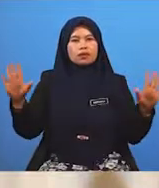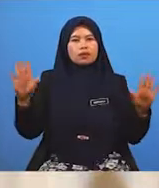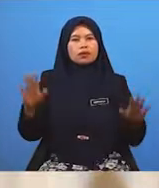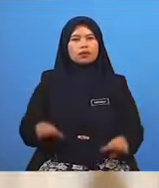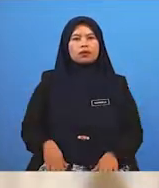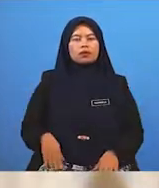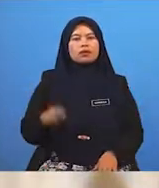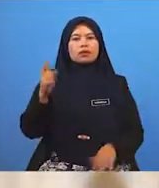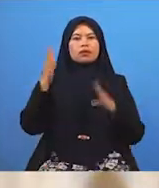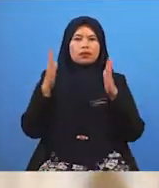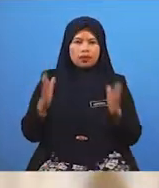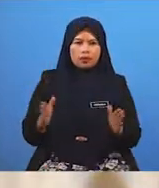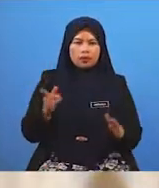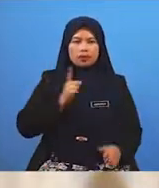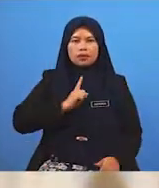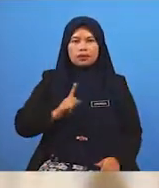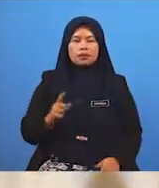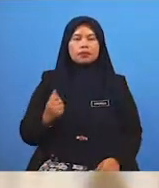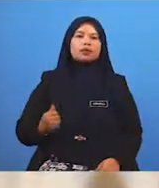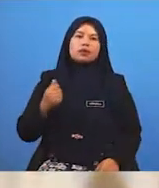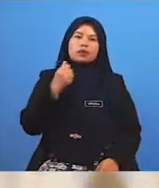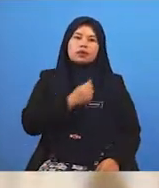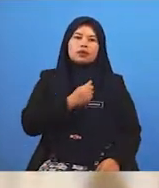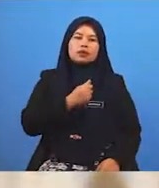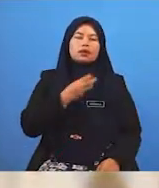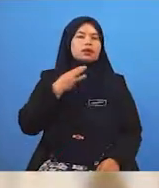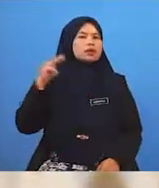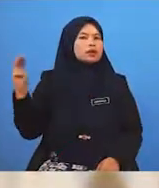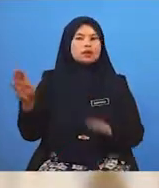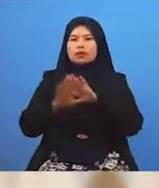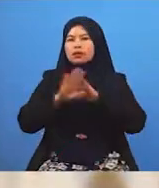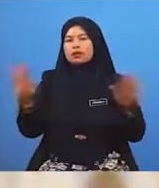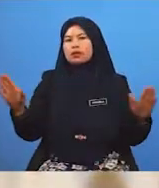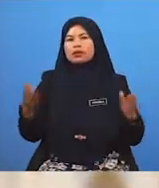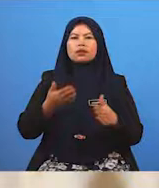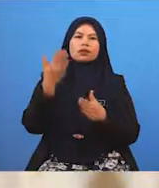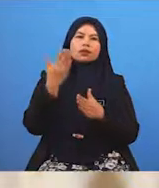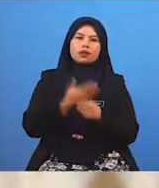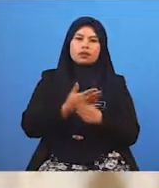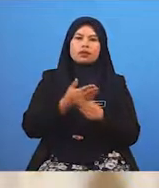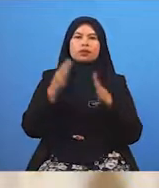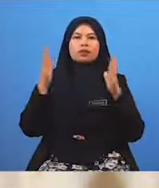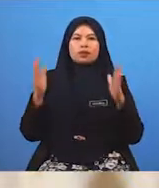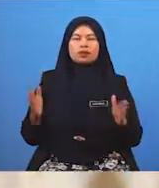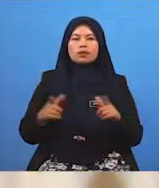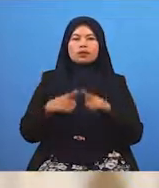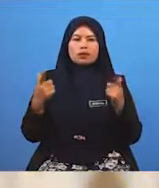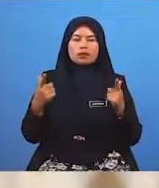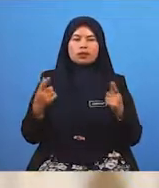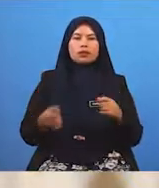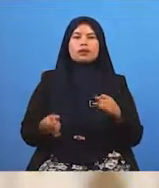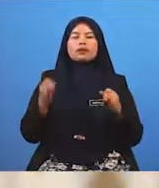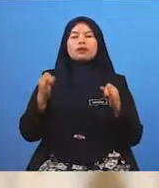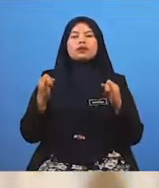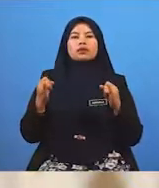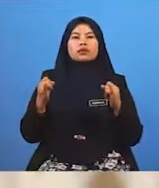seorang yang beragama Islam dan berakhlak, mereka tidak akan mengganggu orang lain. Jika akhlak baik dipelihara dan diamalkan oleh